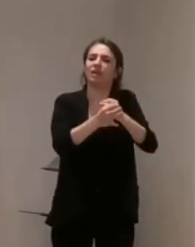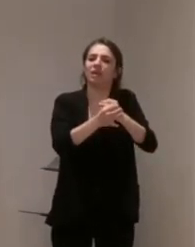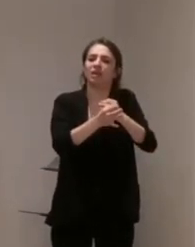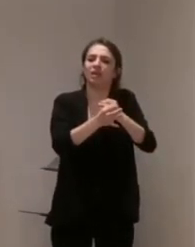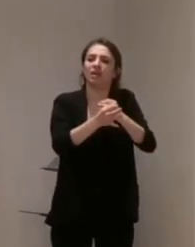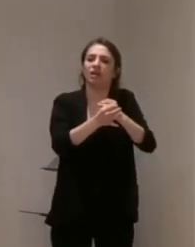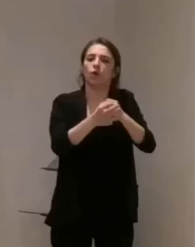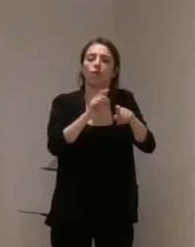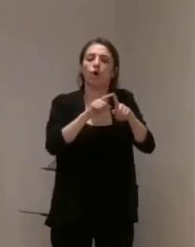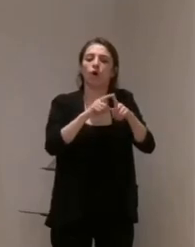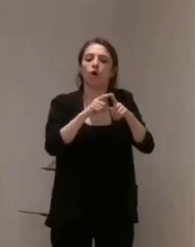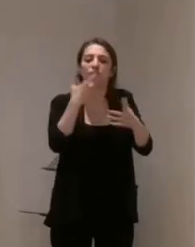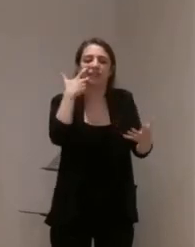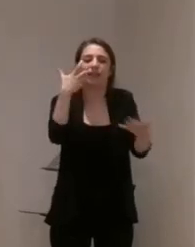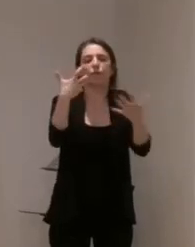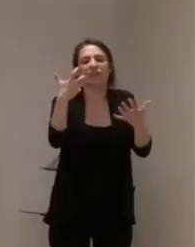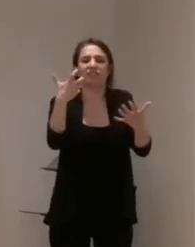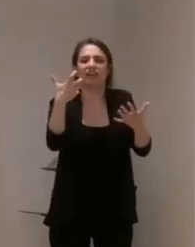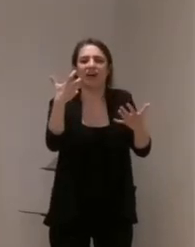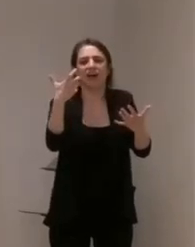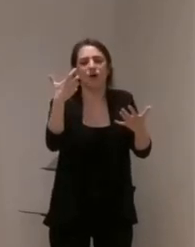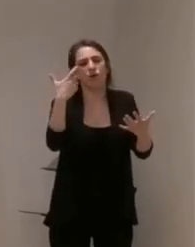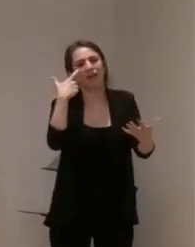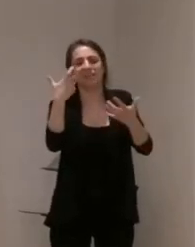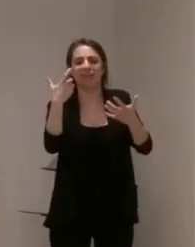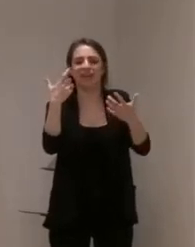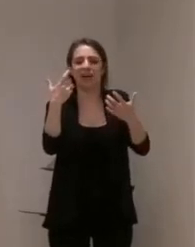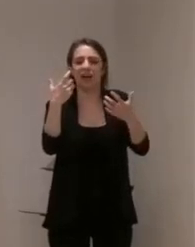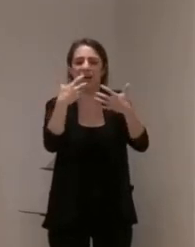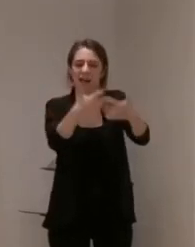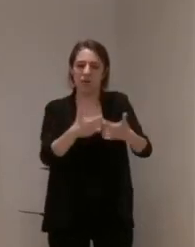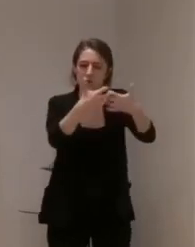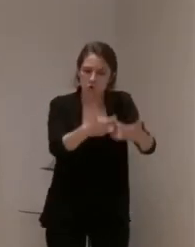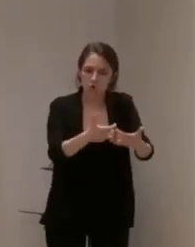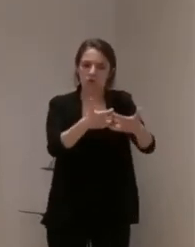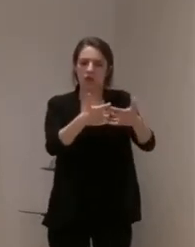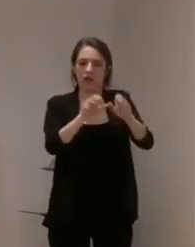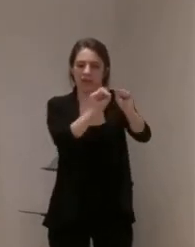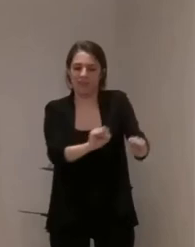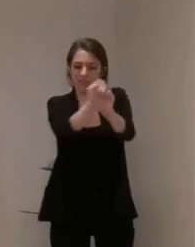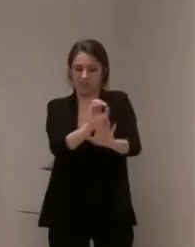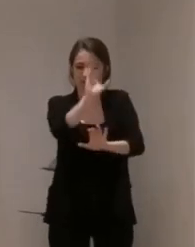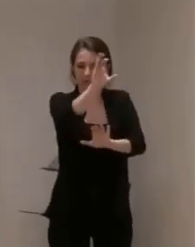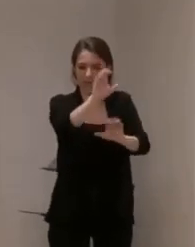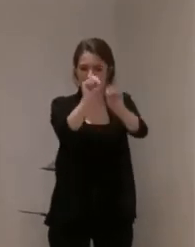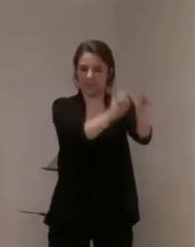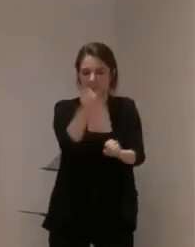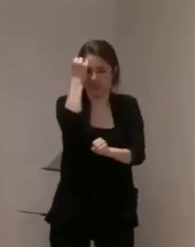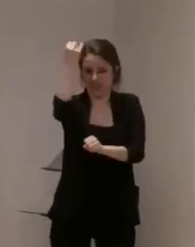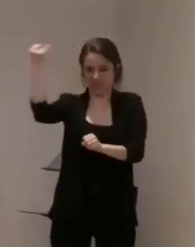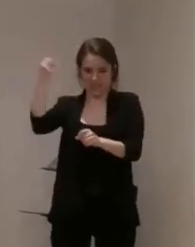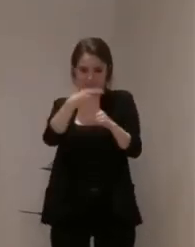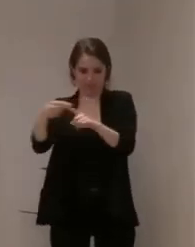demostra, diguem, aquesta lluita, demostra doncs, una actitud de lluita, de defensa doncs, del país, d'idees, etc.